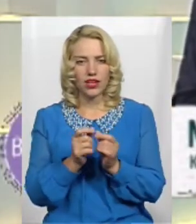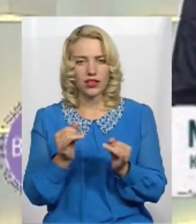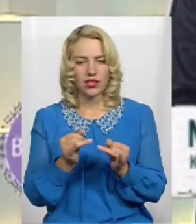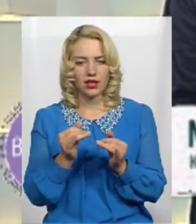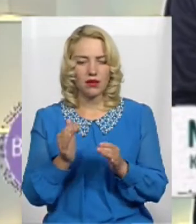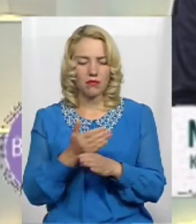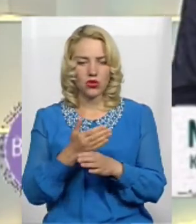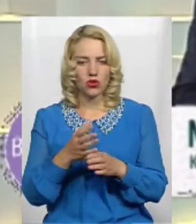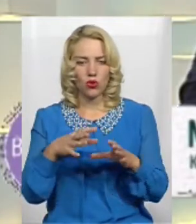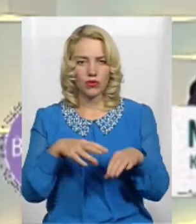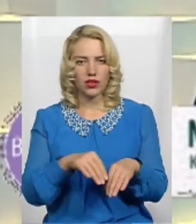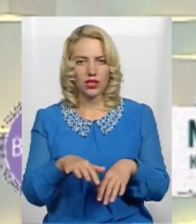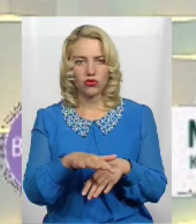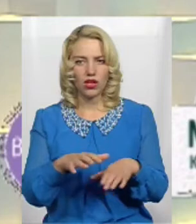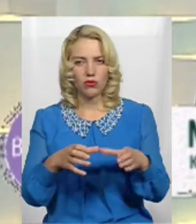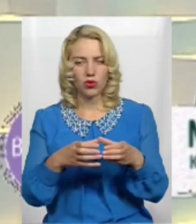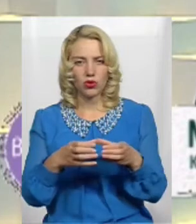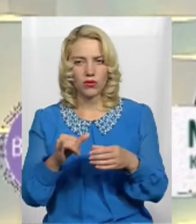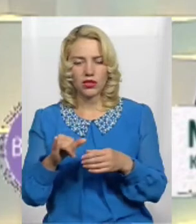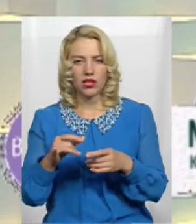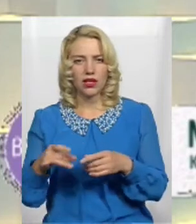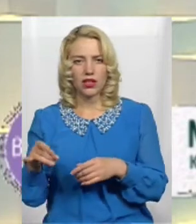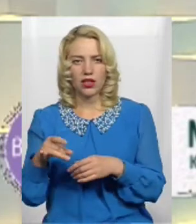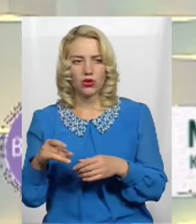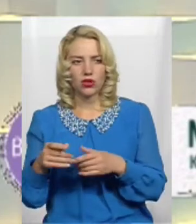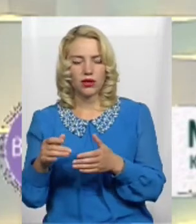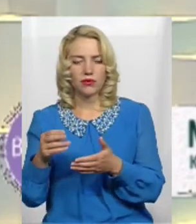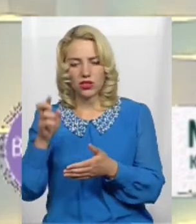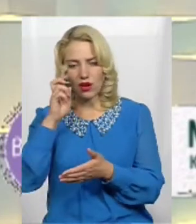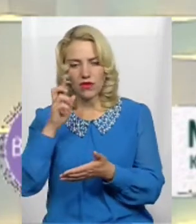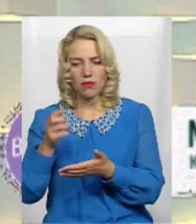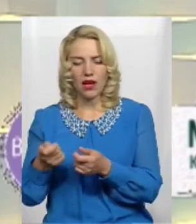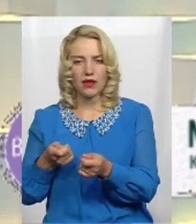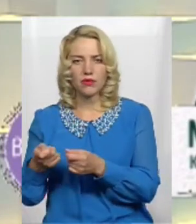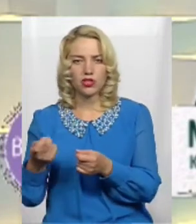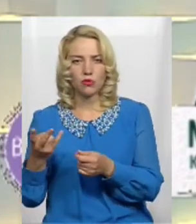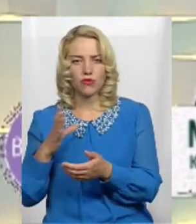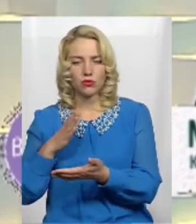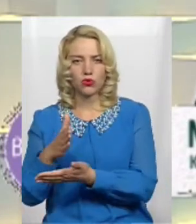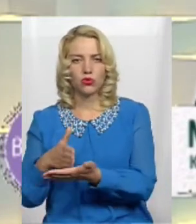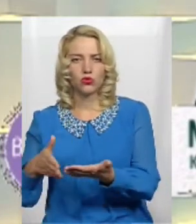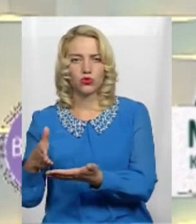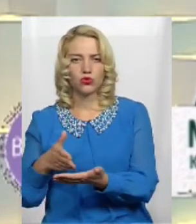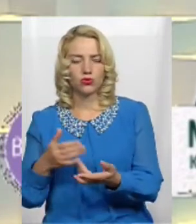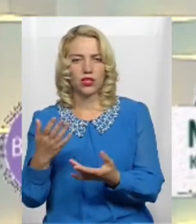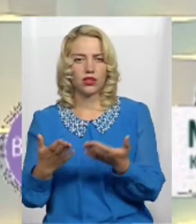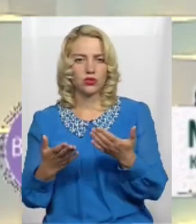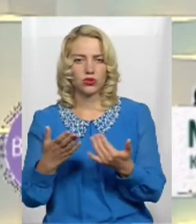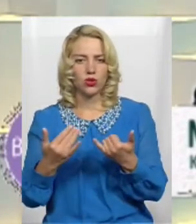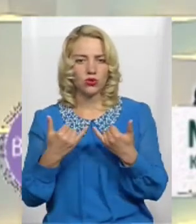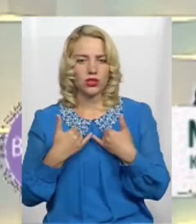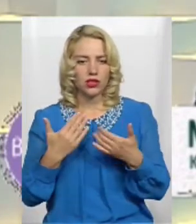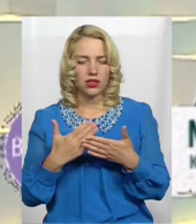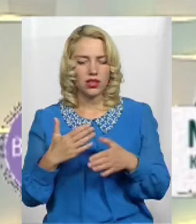між об'єднаними територіальними громадами і районними державними адміністраціями, що має бути усунено. Дійсно, якщо у нас